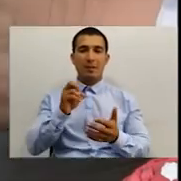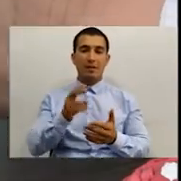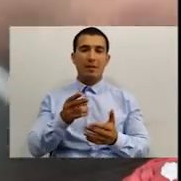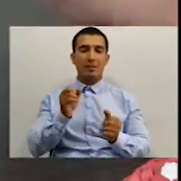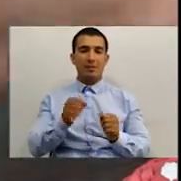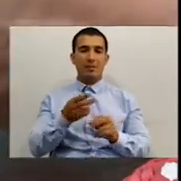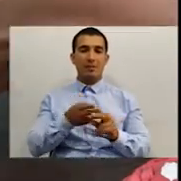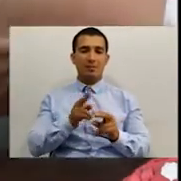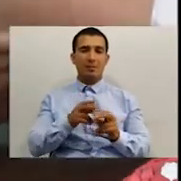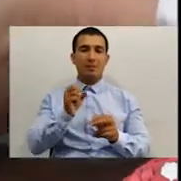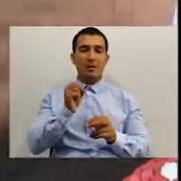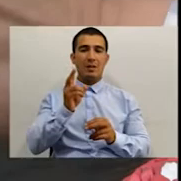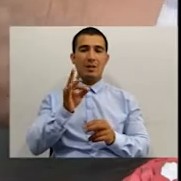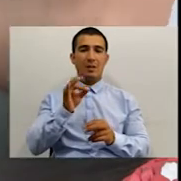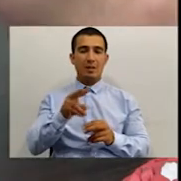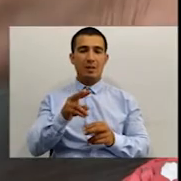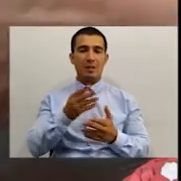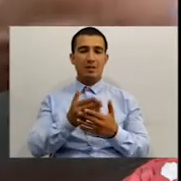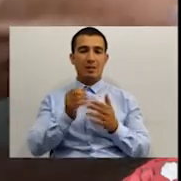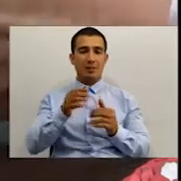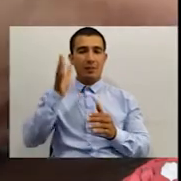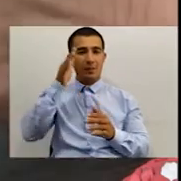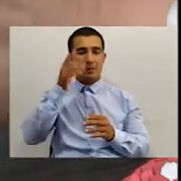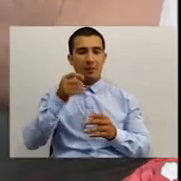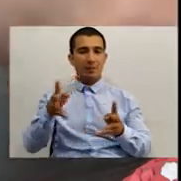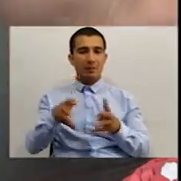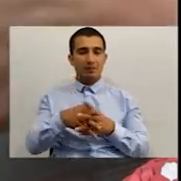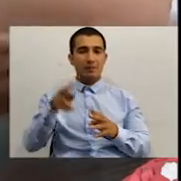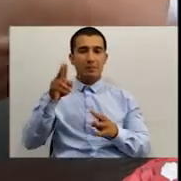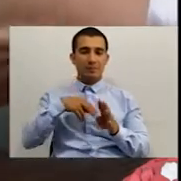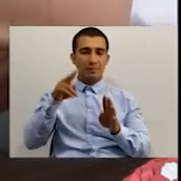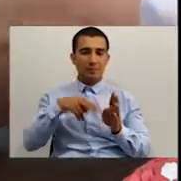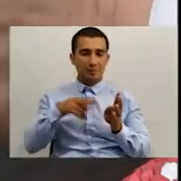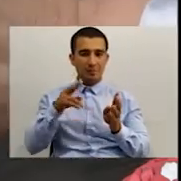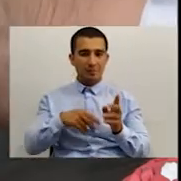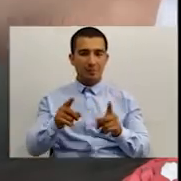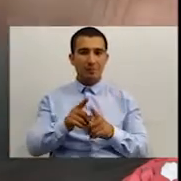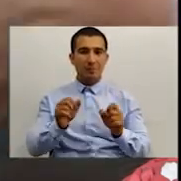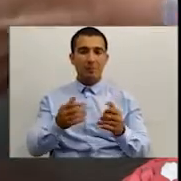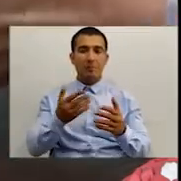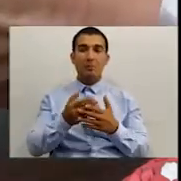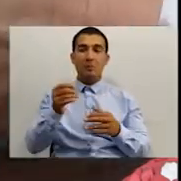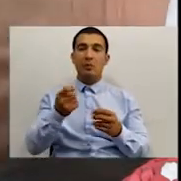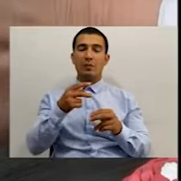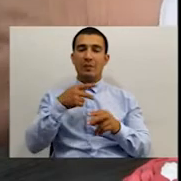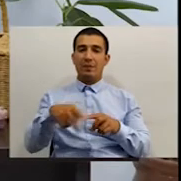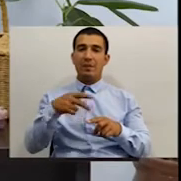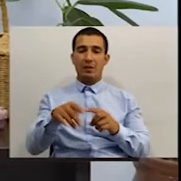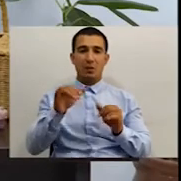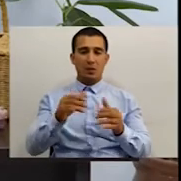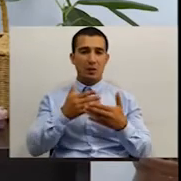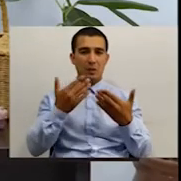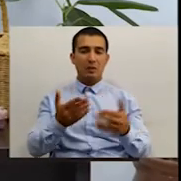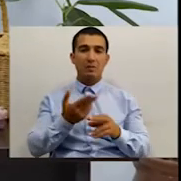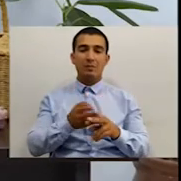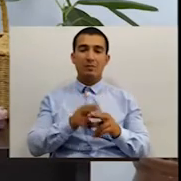болады. Оны суге араластырып ам, бойасы болады. Оны зарар жойлары